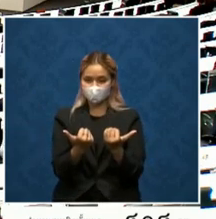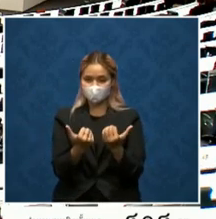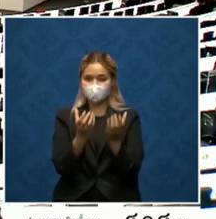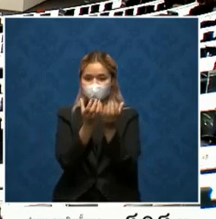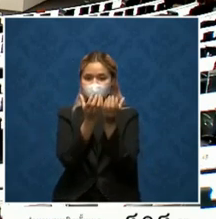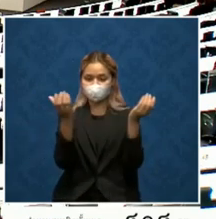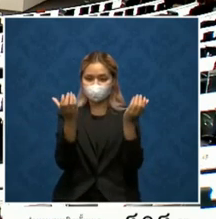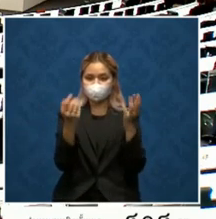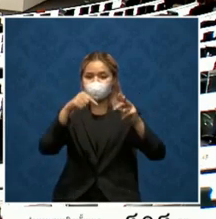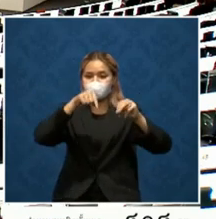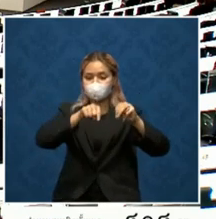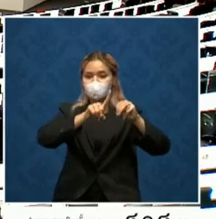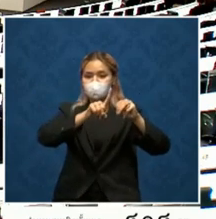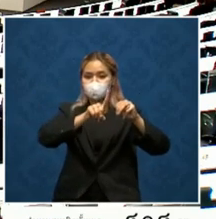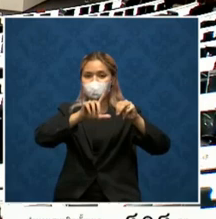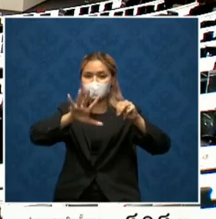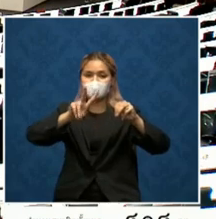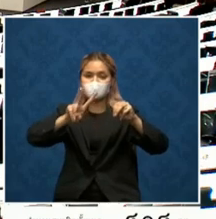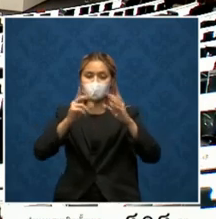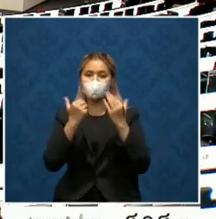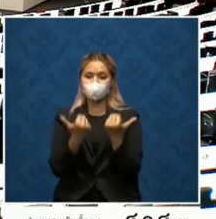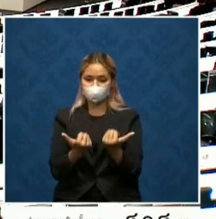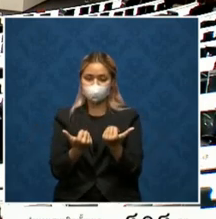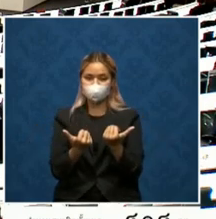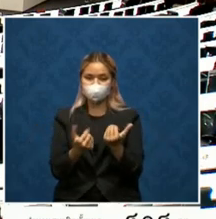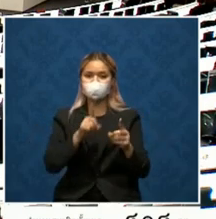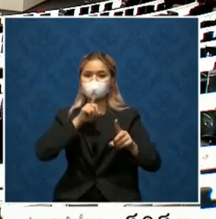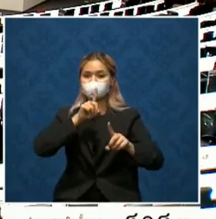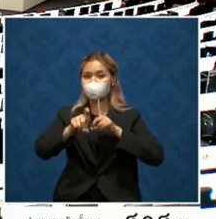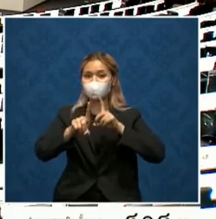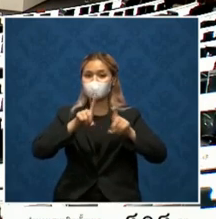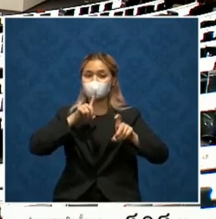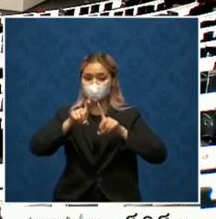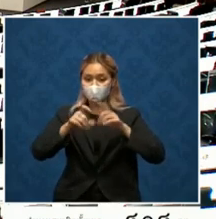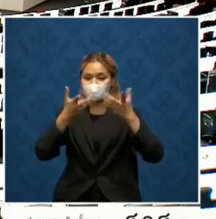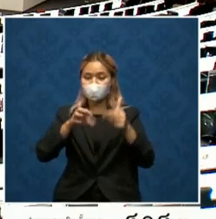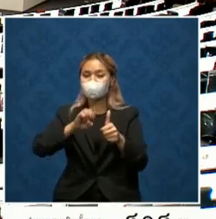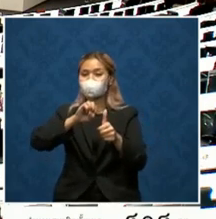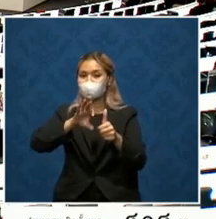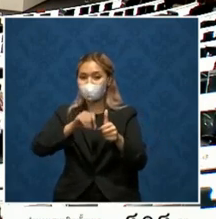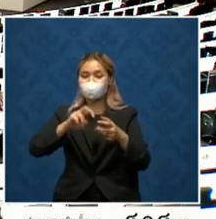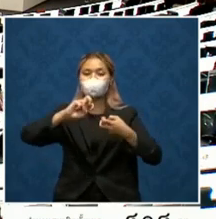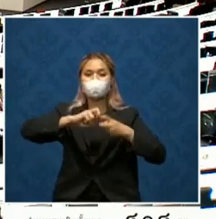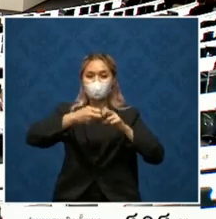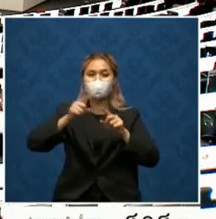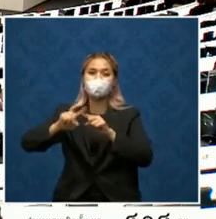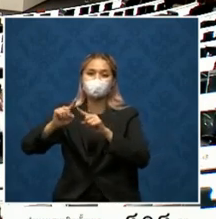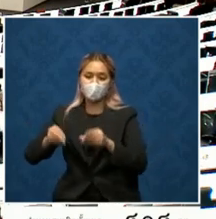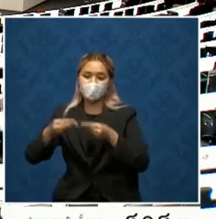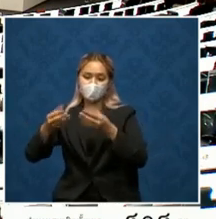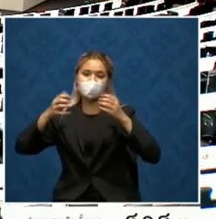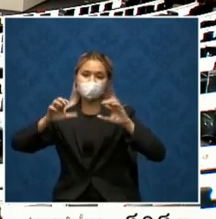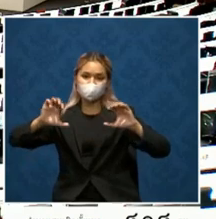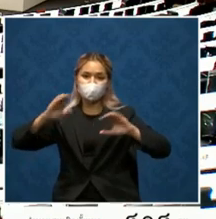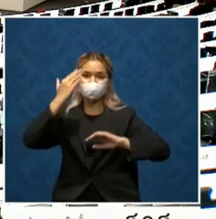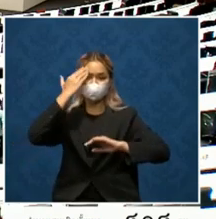มาตรา 152เพื่อซักถามข้อเท็จจริงและเสนอแนะปัญหาต่อรัฐบาลค่ะ